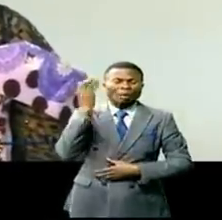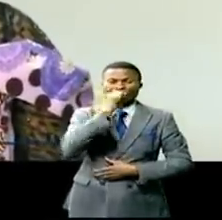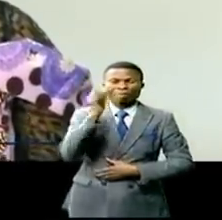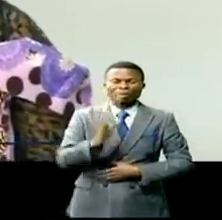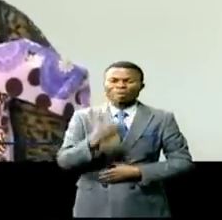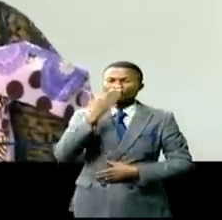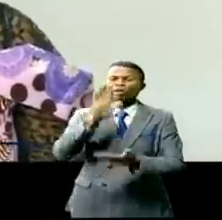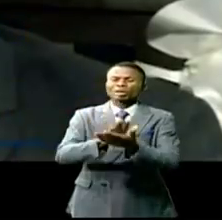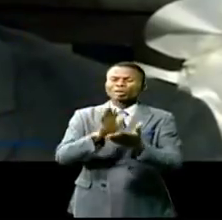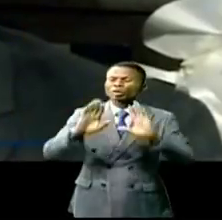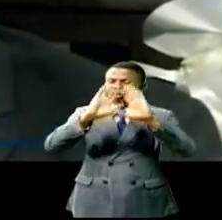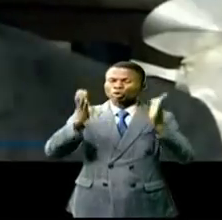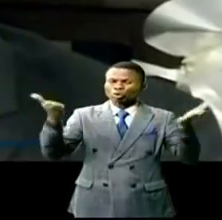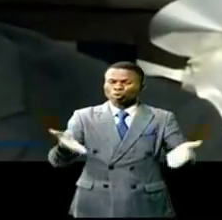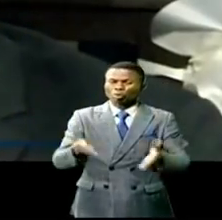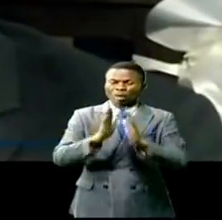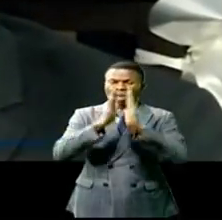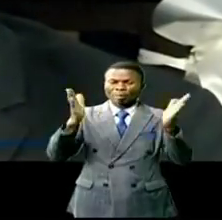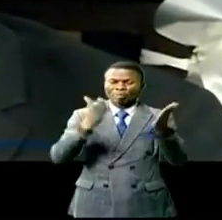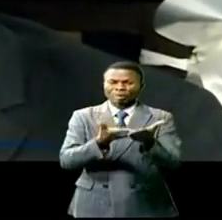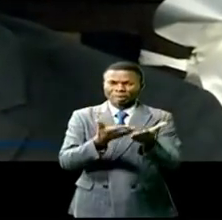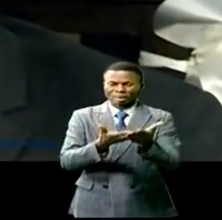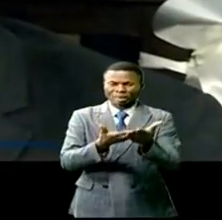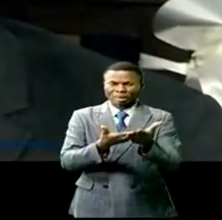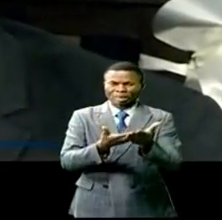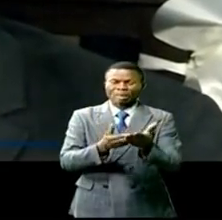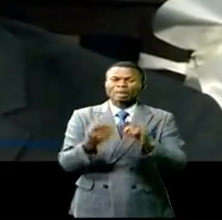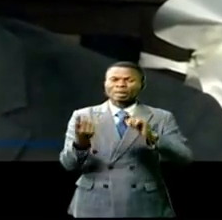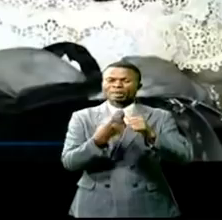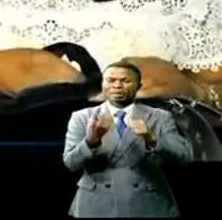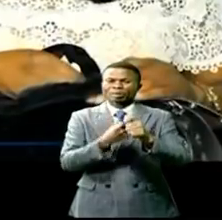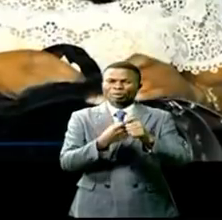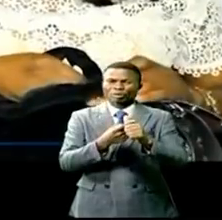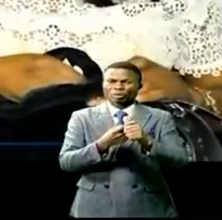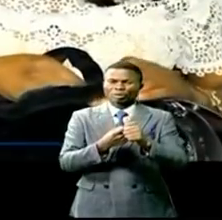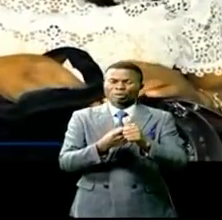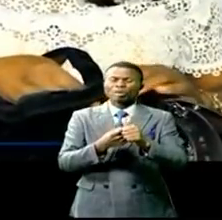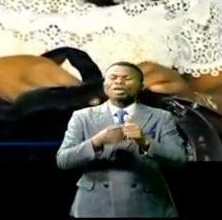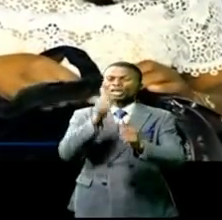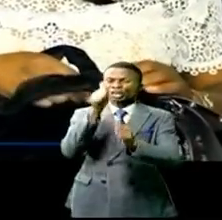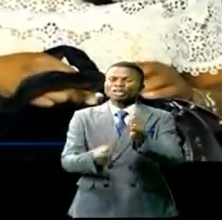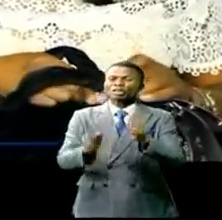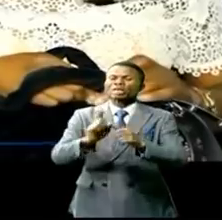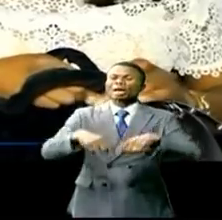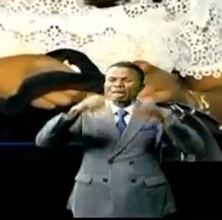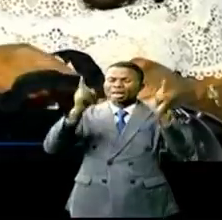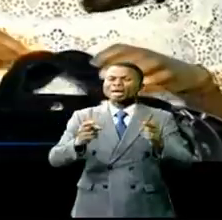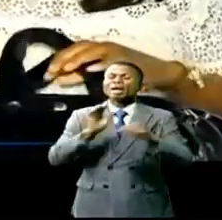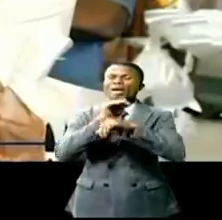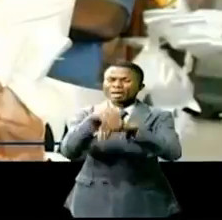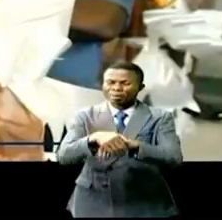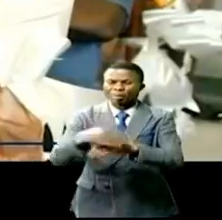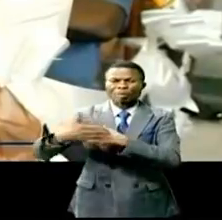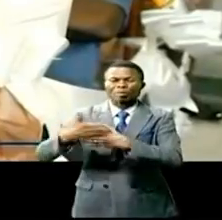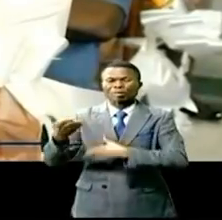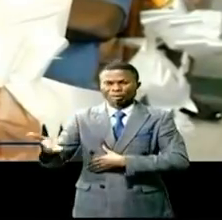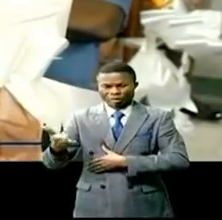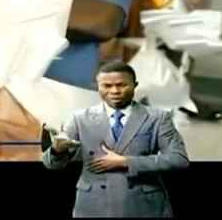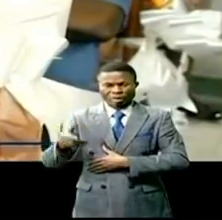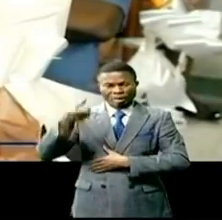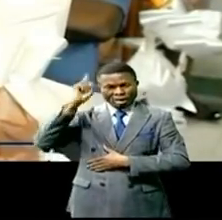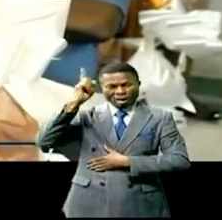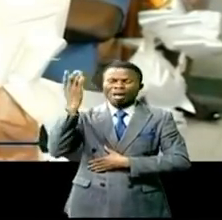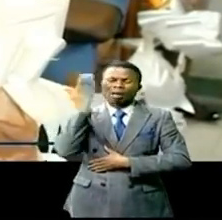personnes présentes à ces culte d'action de grâce particulièrement ces qui chaque année viennent célébrer à leurs côtés c'est lui qui était un